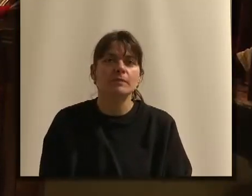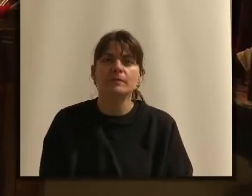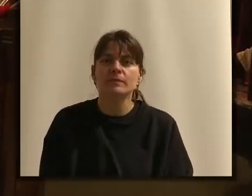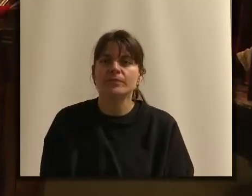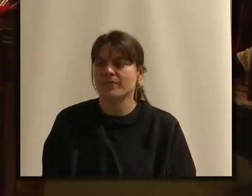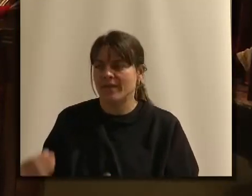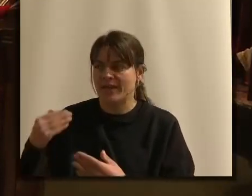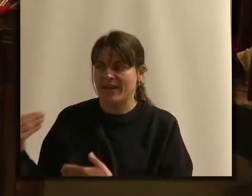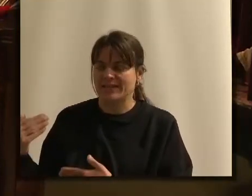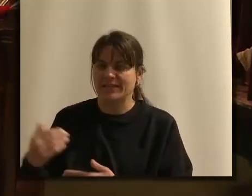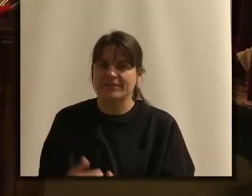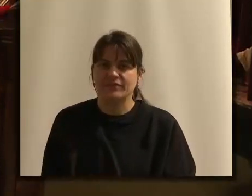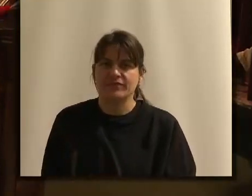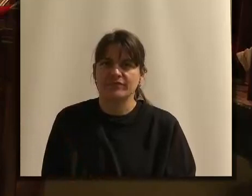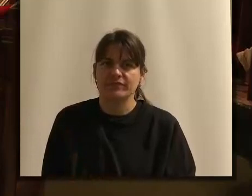Gràcies.